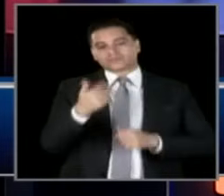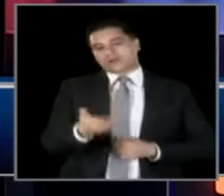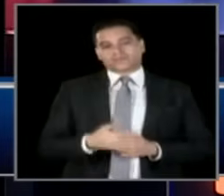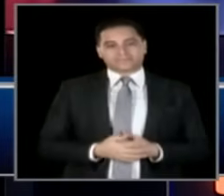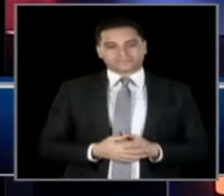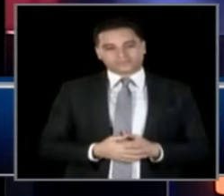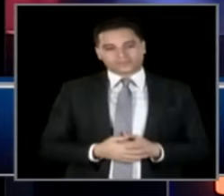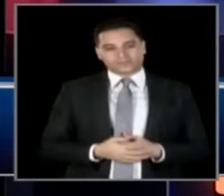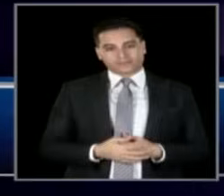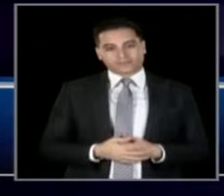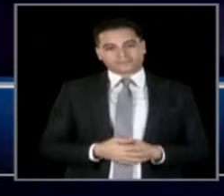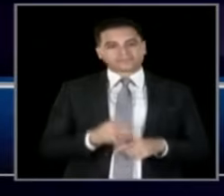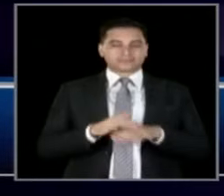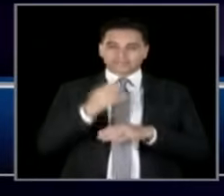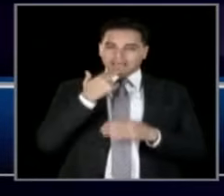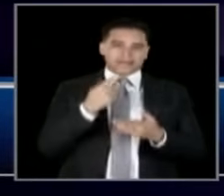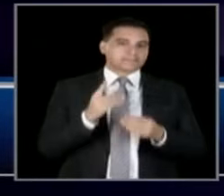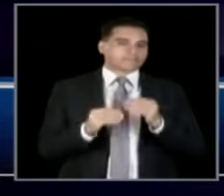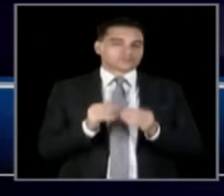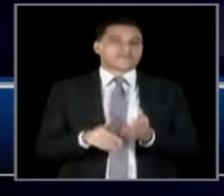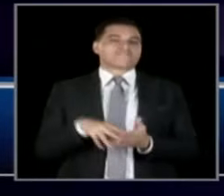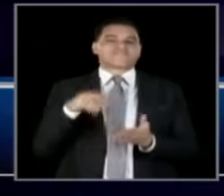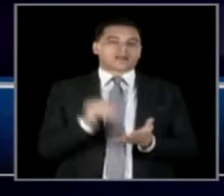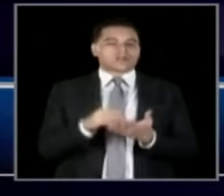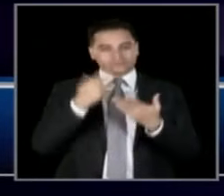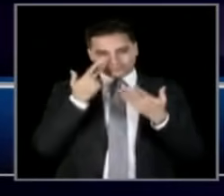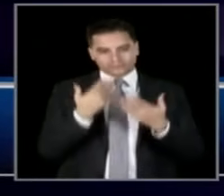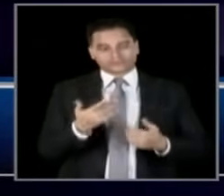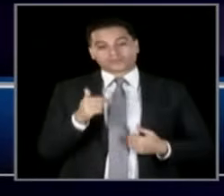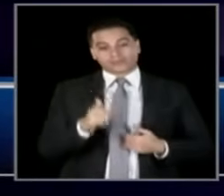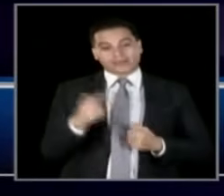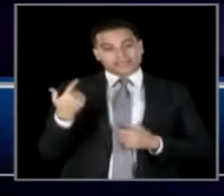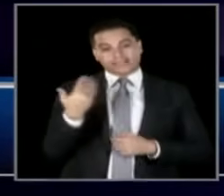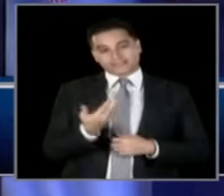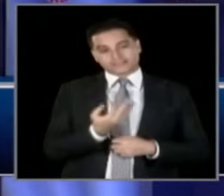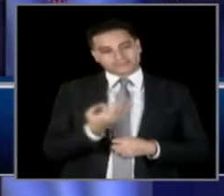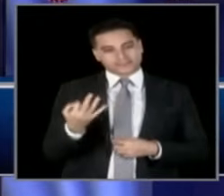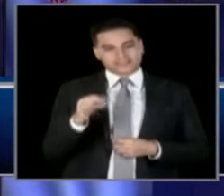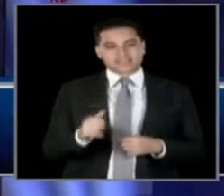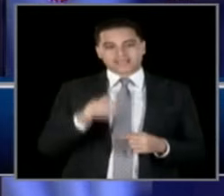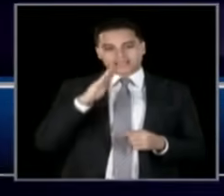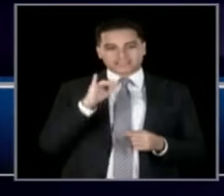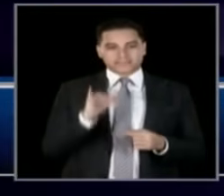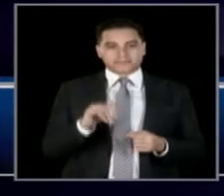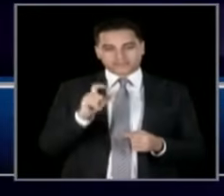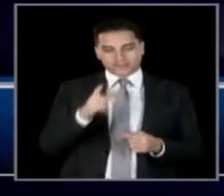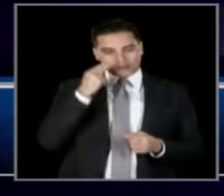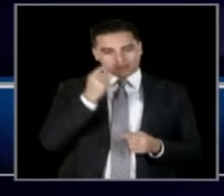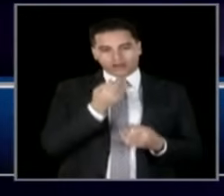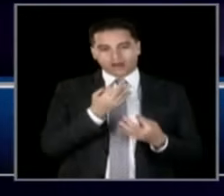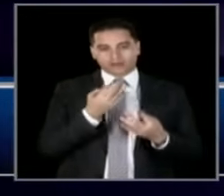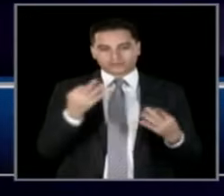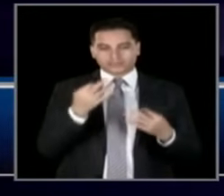هارد لك، مفيش مشكله، احنا في اول مباراه. طبعا هديه يا ياسمين. ايطالي طبيعي جدا